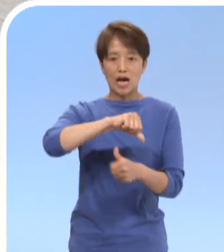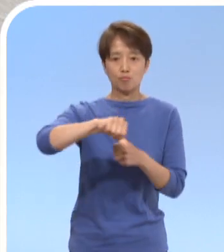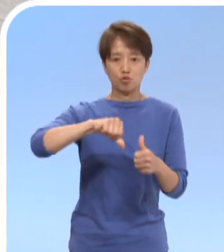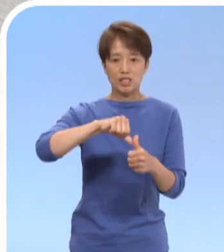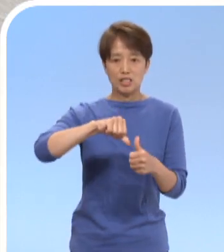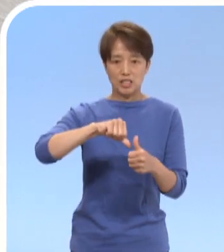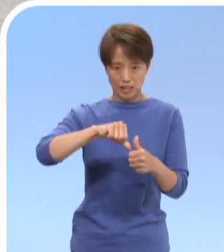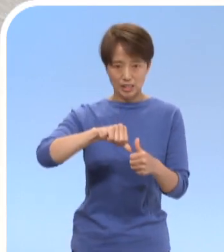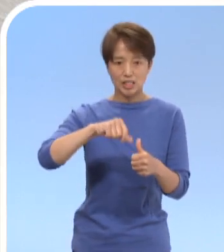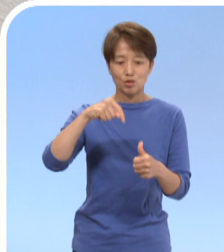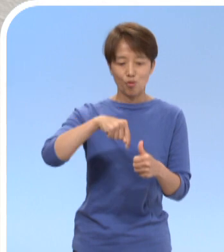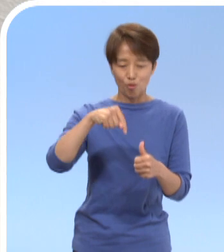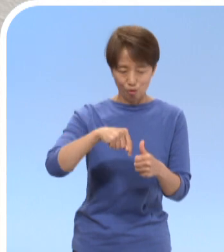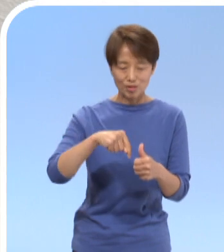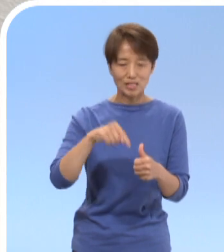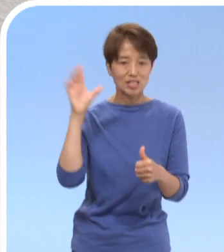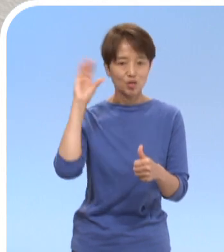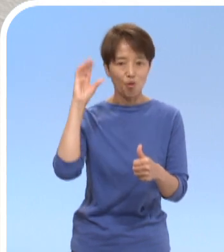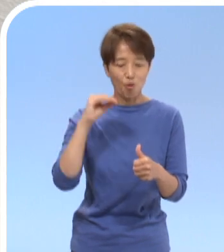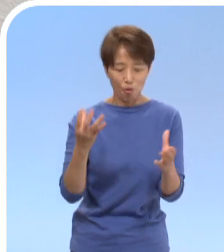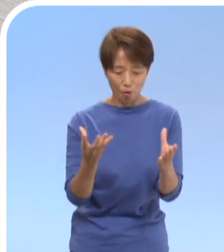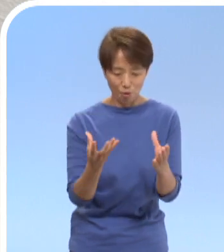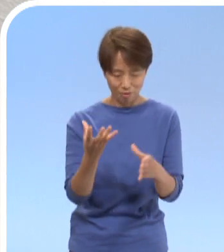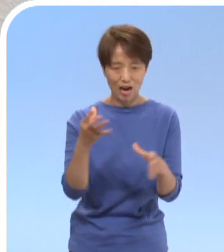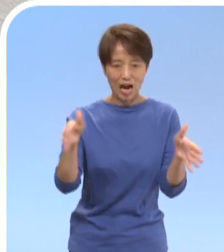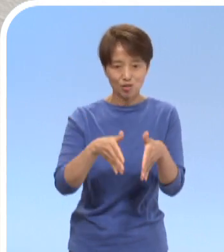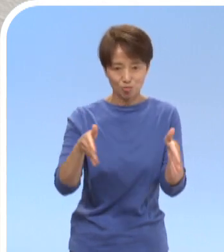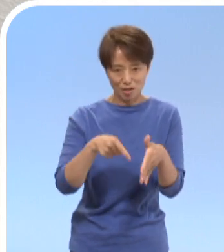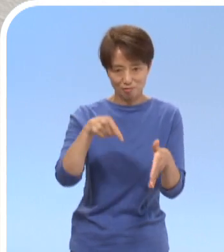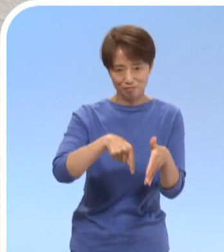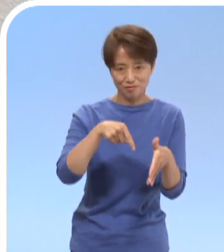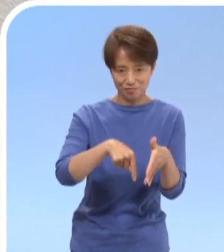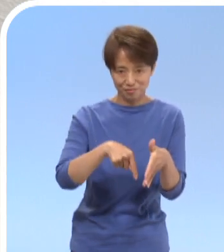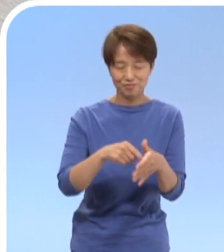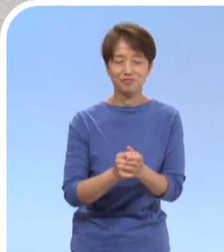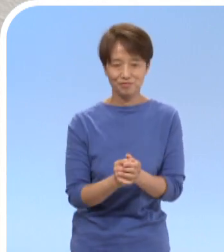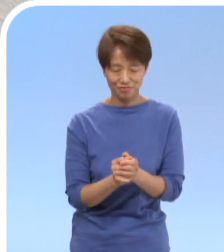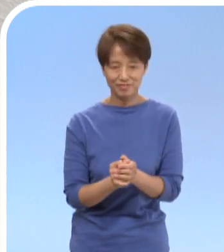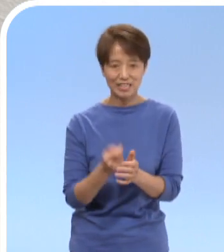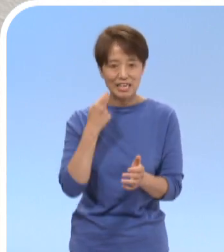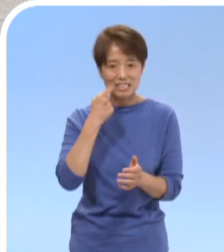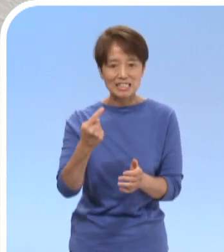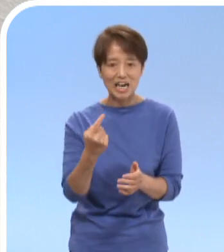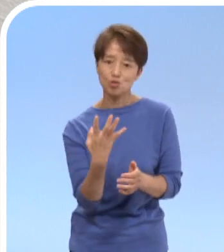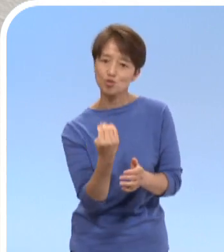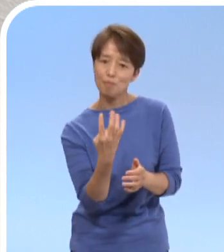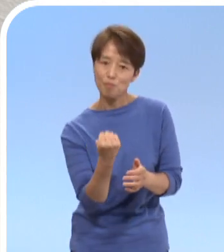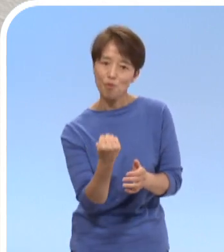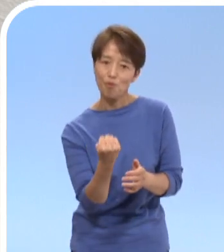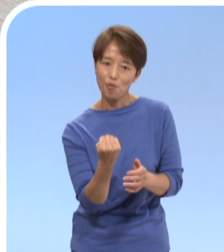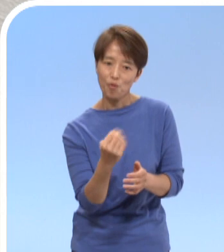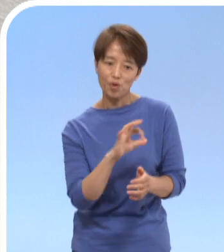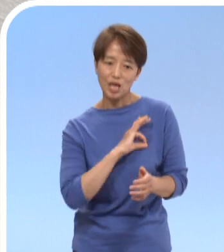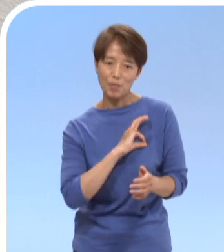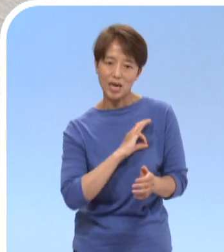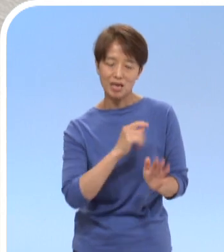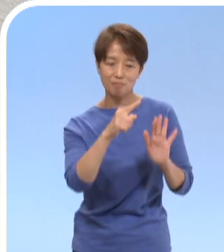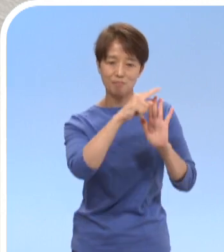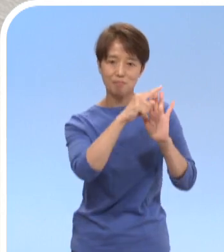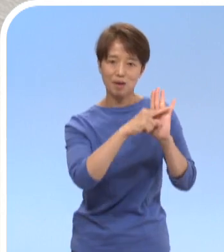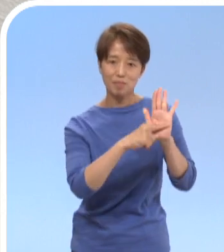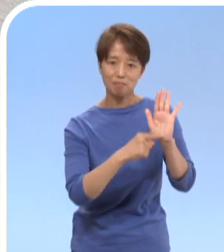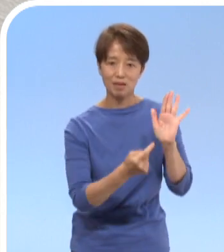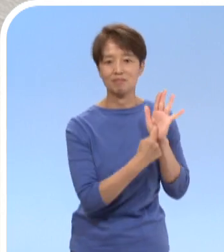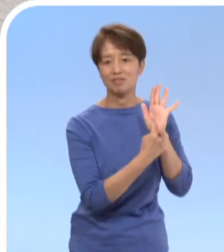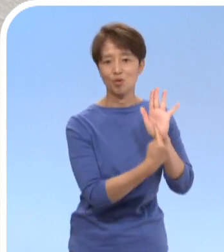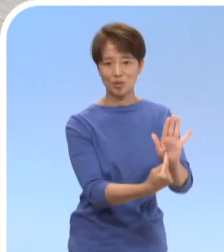ホのアプリ e キューブウォーカーで、収集します。で月間歩数を社員の名前入りで